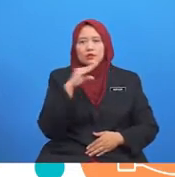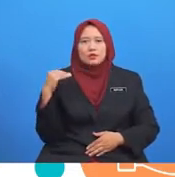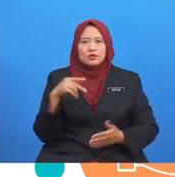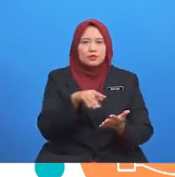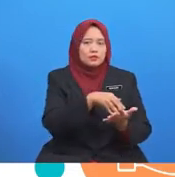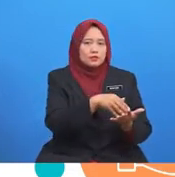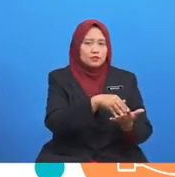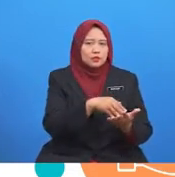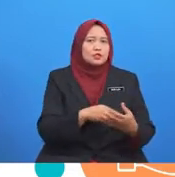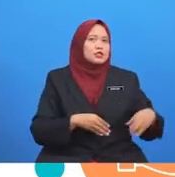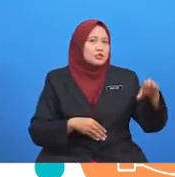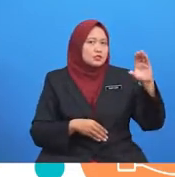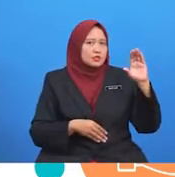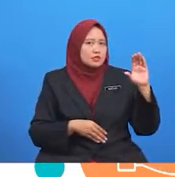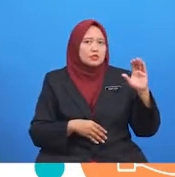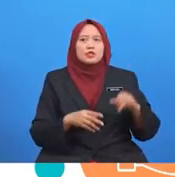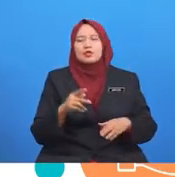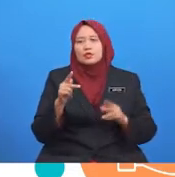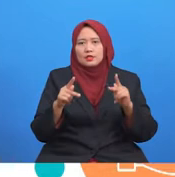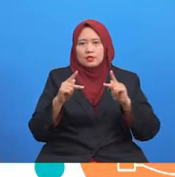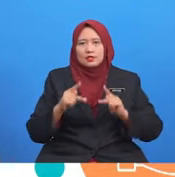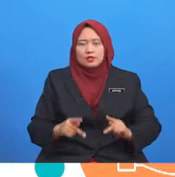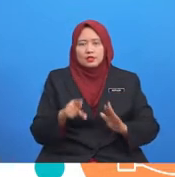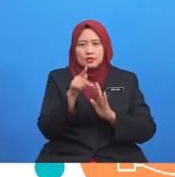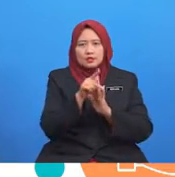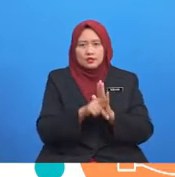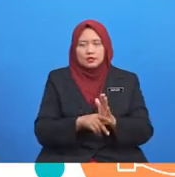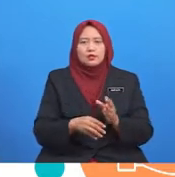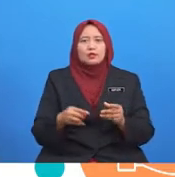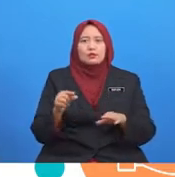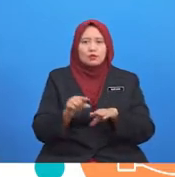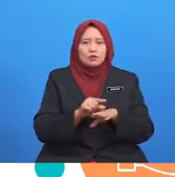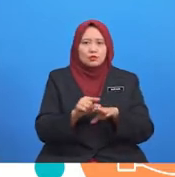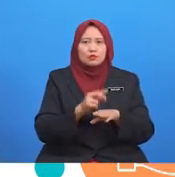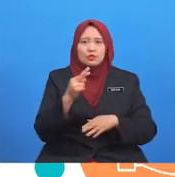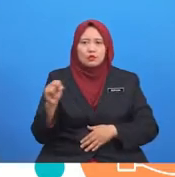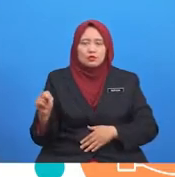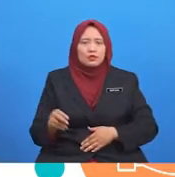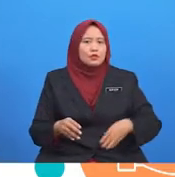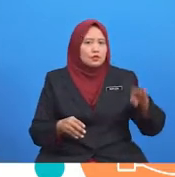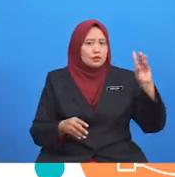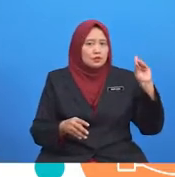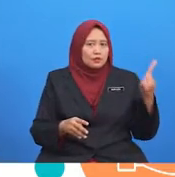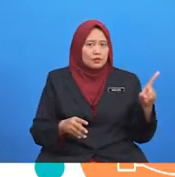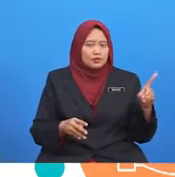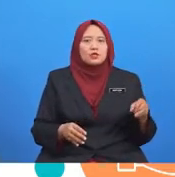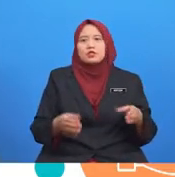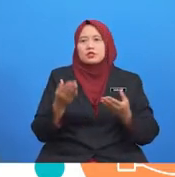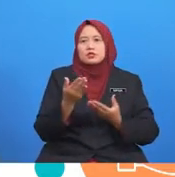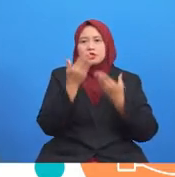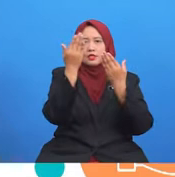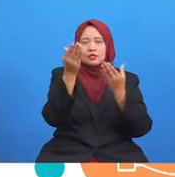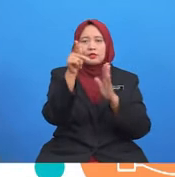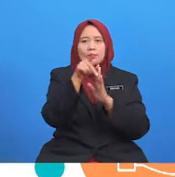C. Kaedah kepenggunaan, dan D. Cadangan penambahbaikan.